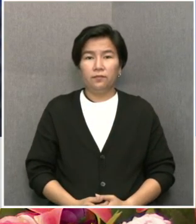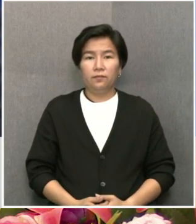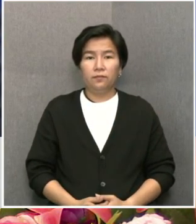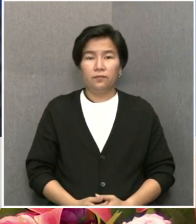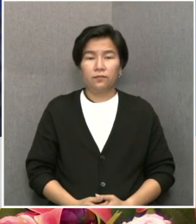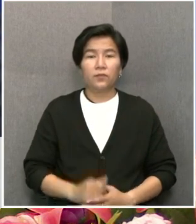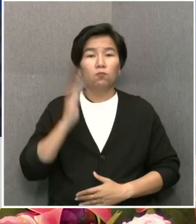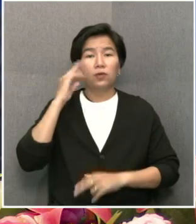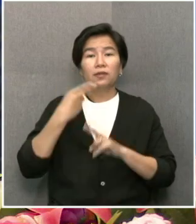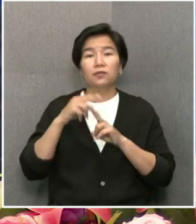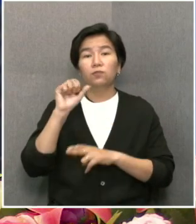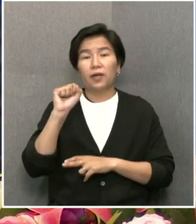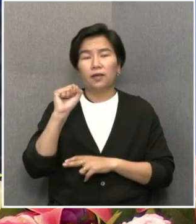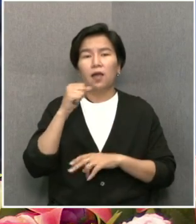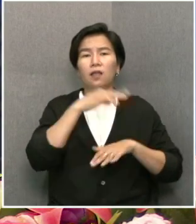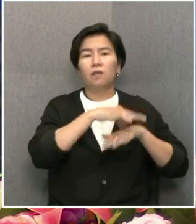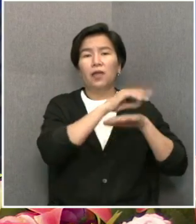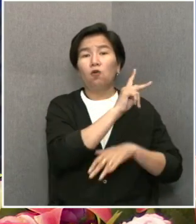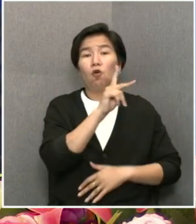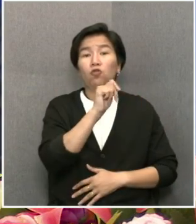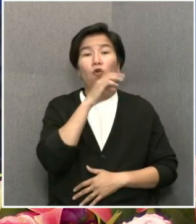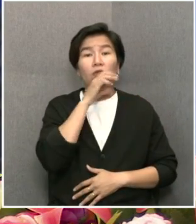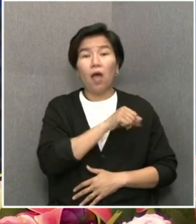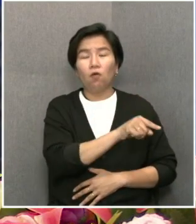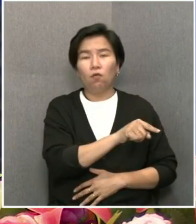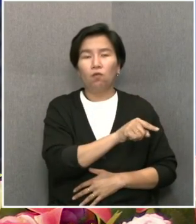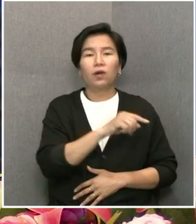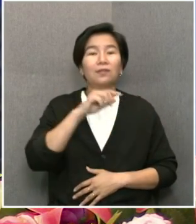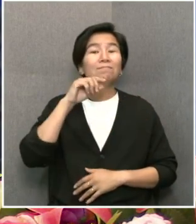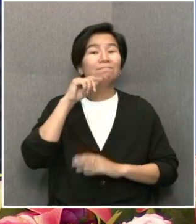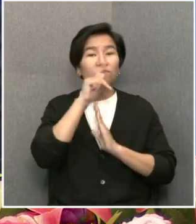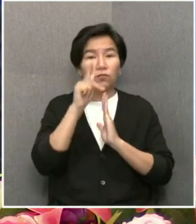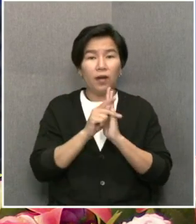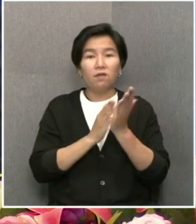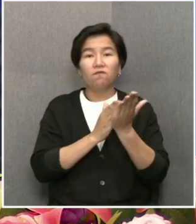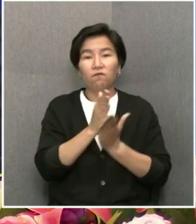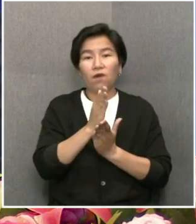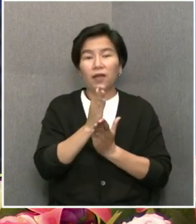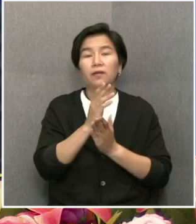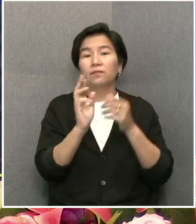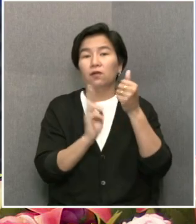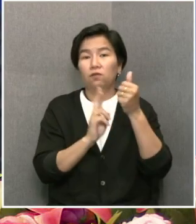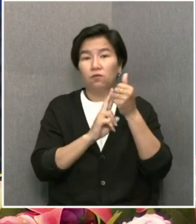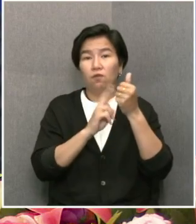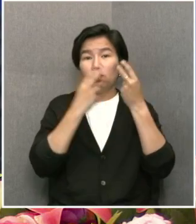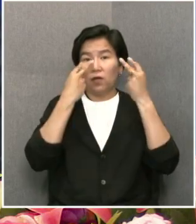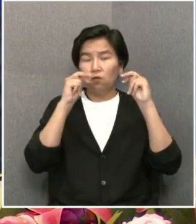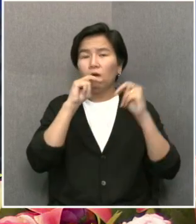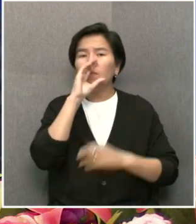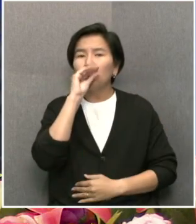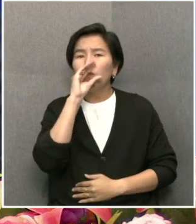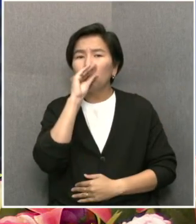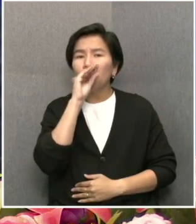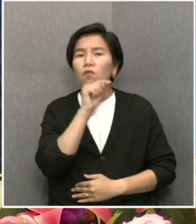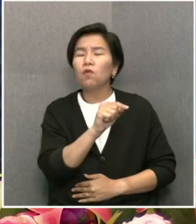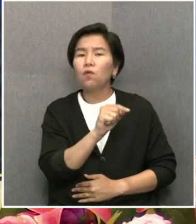สุทธิยากรอดีตกกตได้กล่าวถึงประเด็นที่นายวิษณุออกมาระบุคุณสมบัติของสสและแคนดิเดตนายกรัฐมนตรี